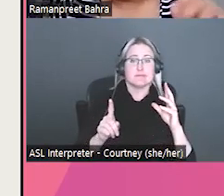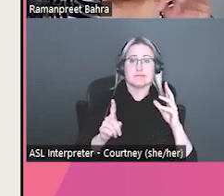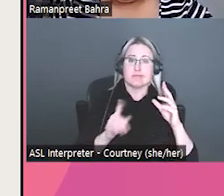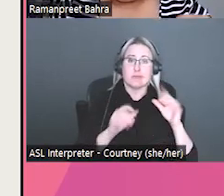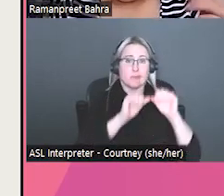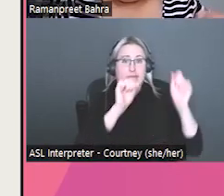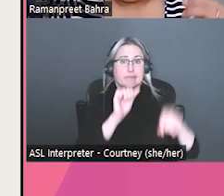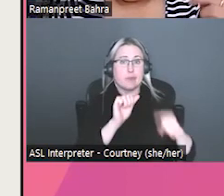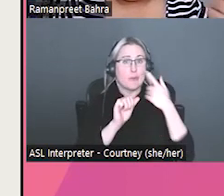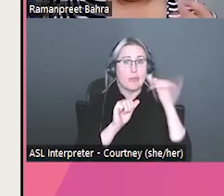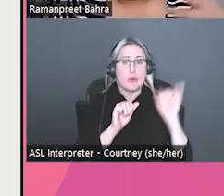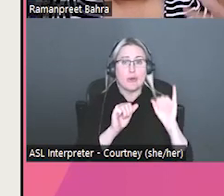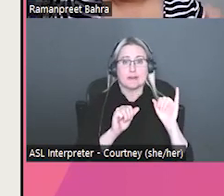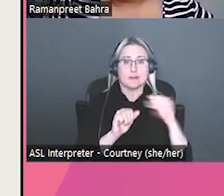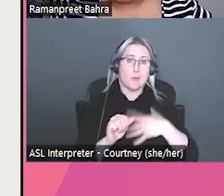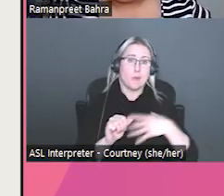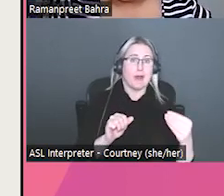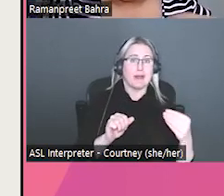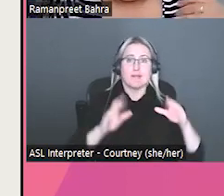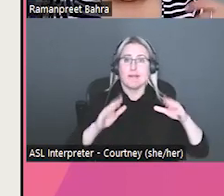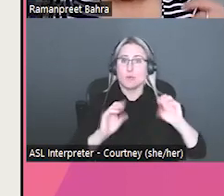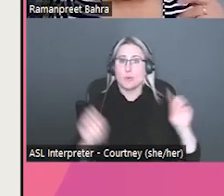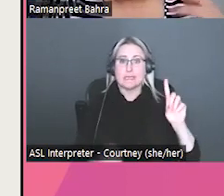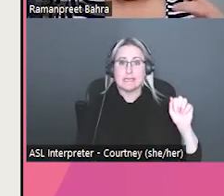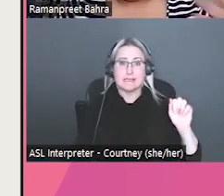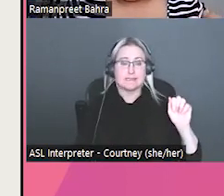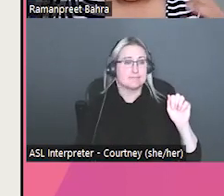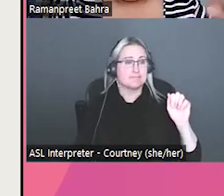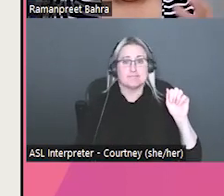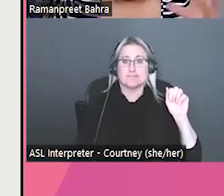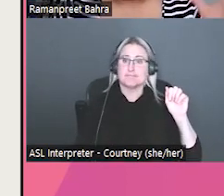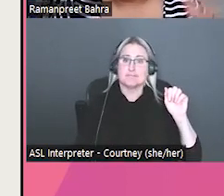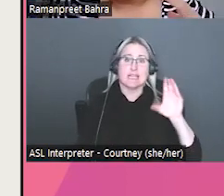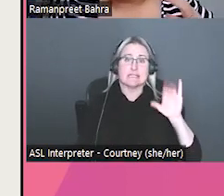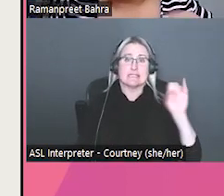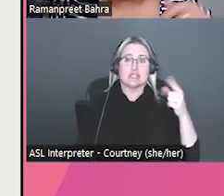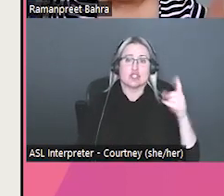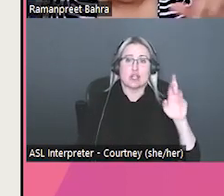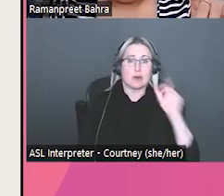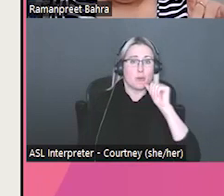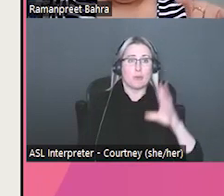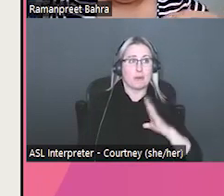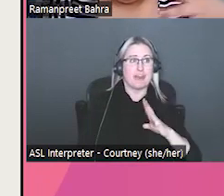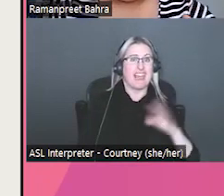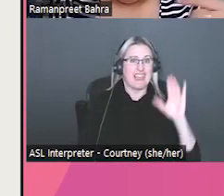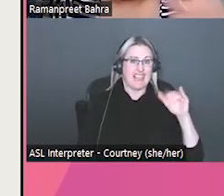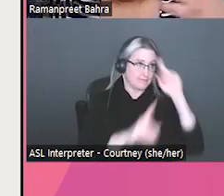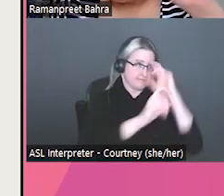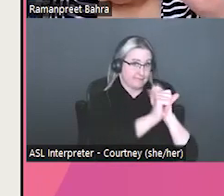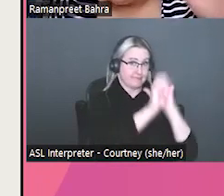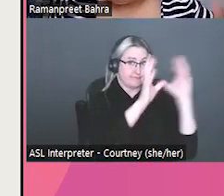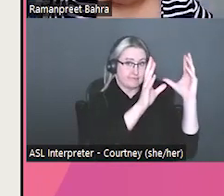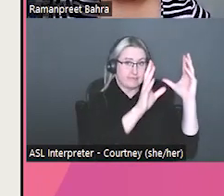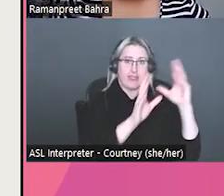hétéronormativité également et ça s'oppose à cela, donc un modèle de suprématie blanche,